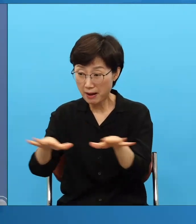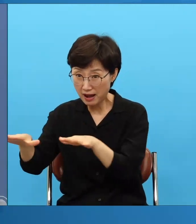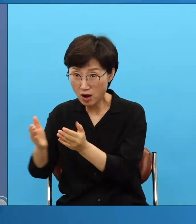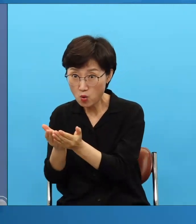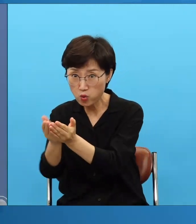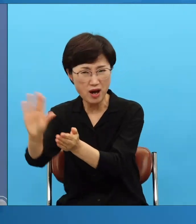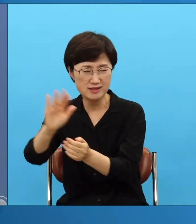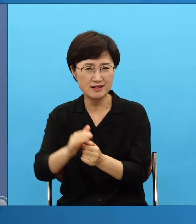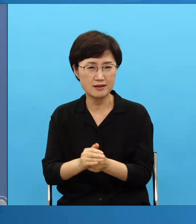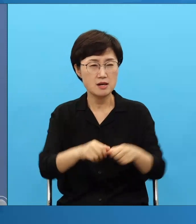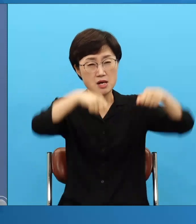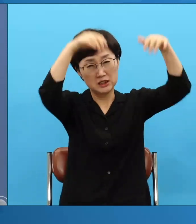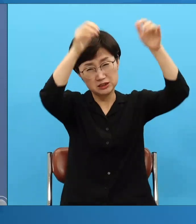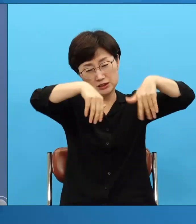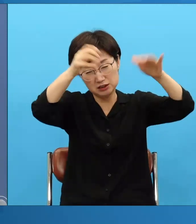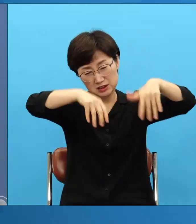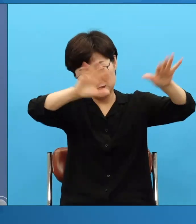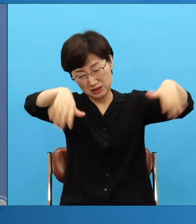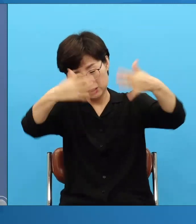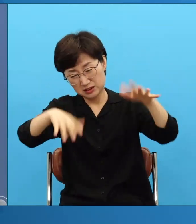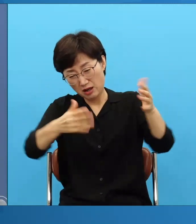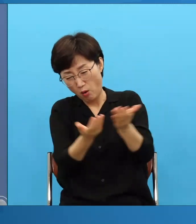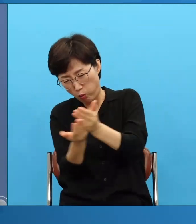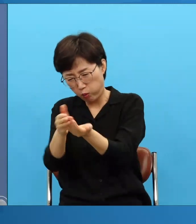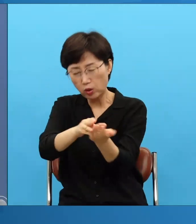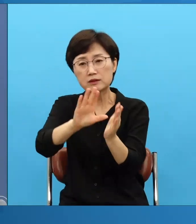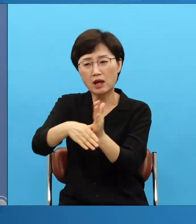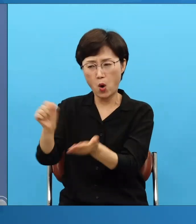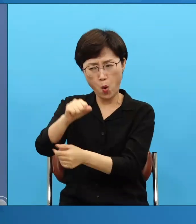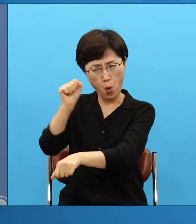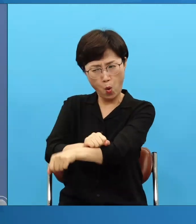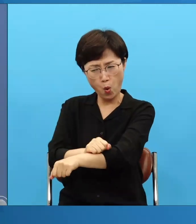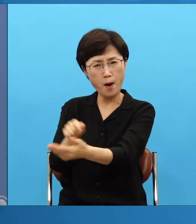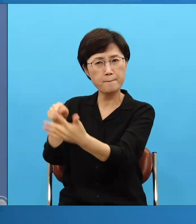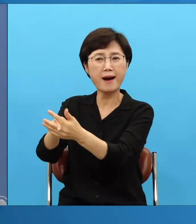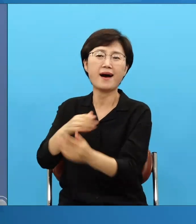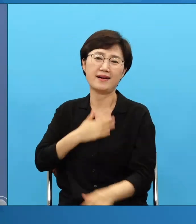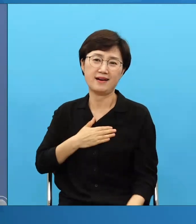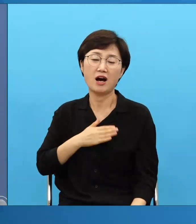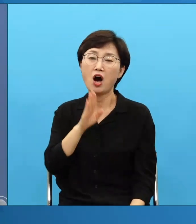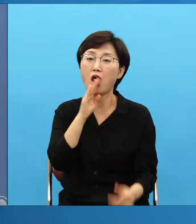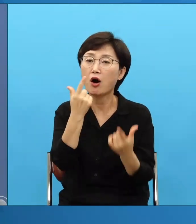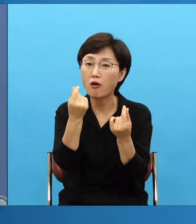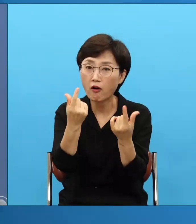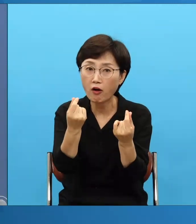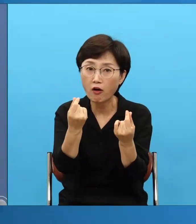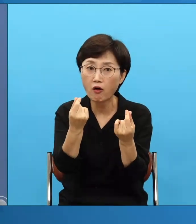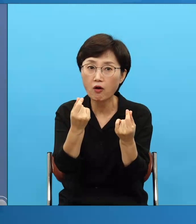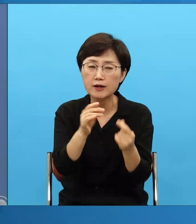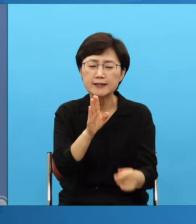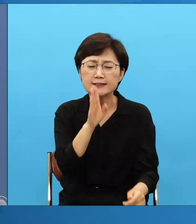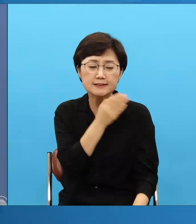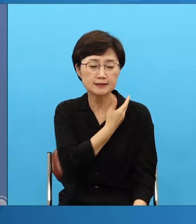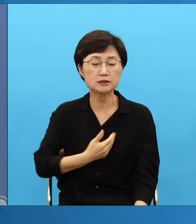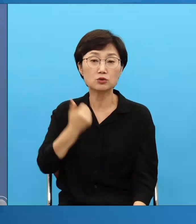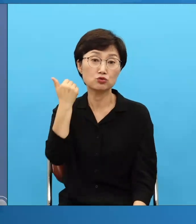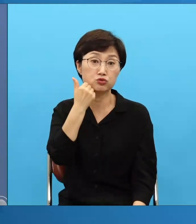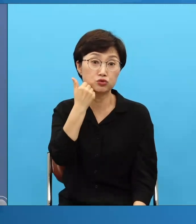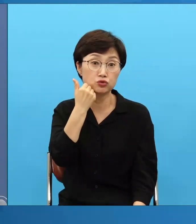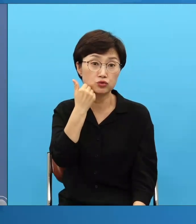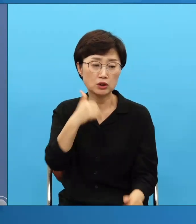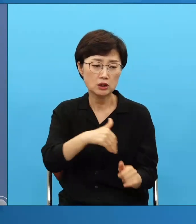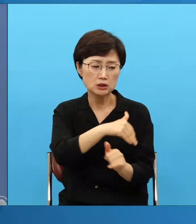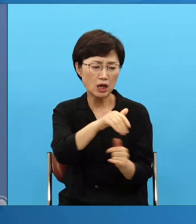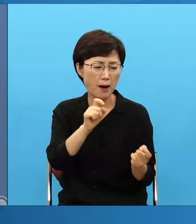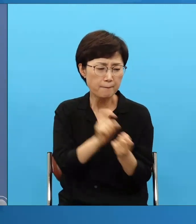is renowned as he is? It's when he's faced with 진짜 a storm. 제자는 어려울 때 아는 겁니다. And a disciple, you're able to 오늘 reveal 여러분이 if they're a 언약을 true 딱 disciple 붙잡아야 in the